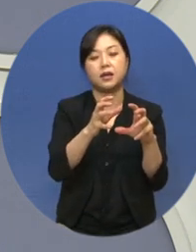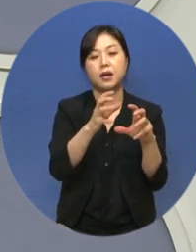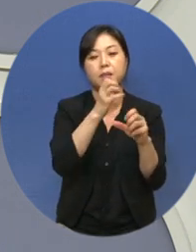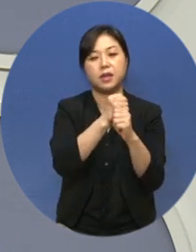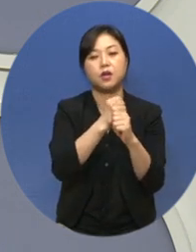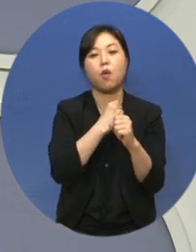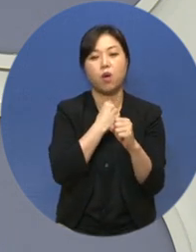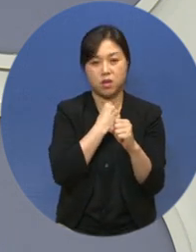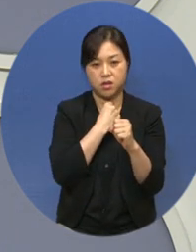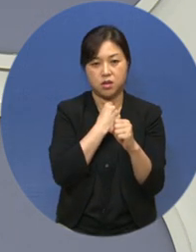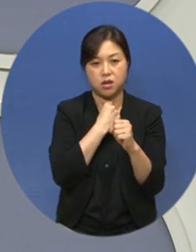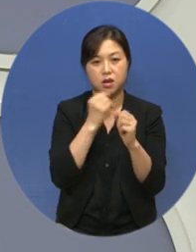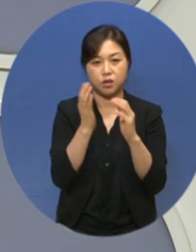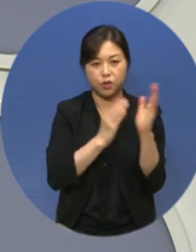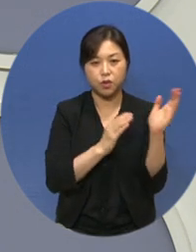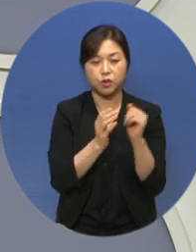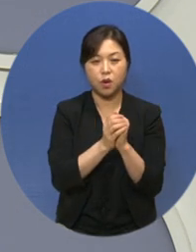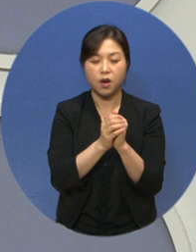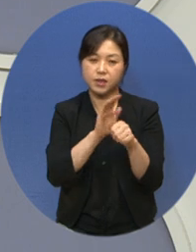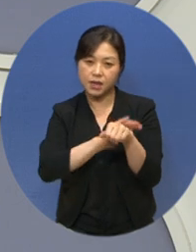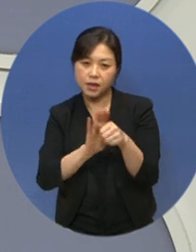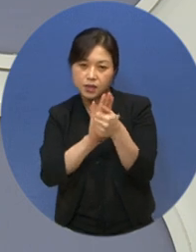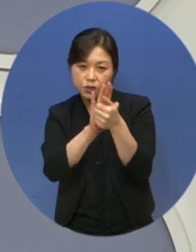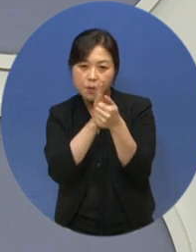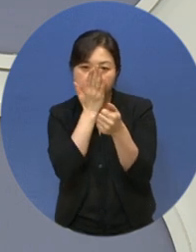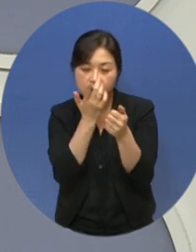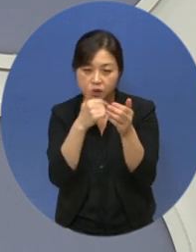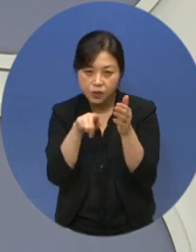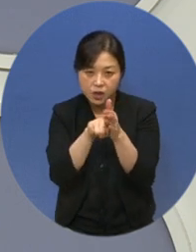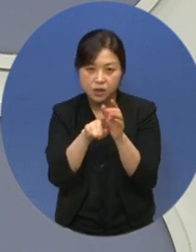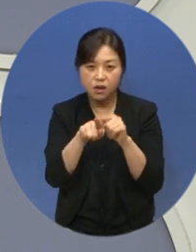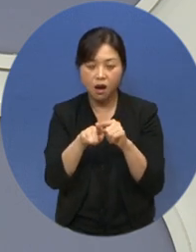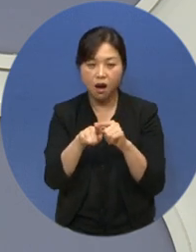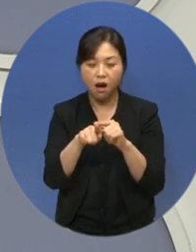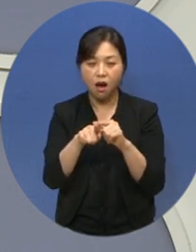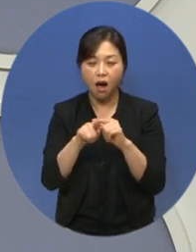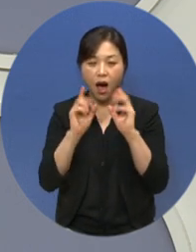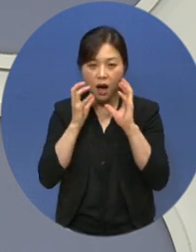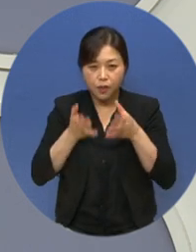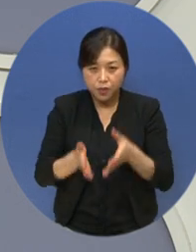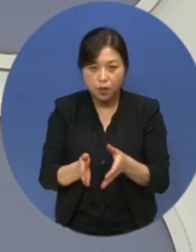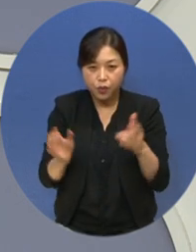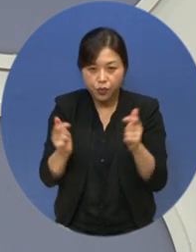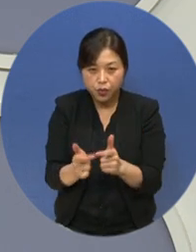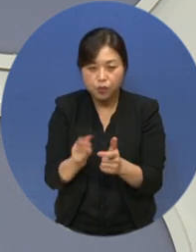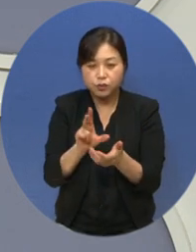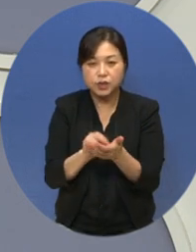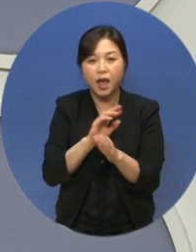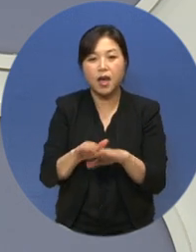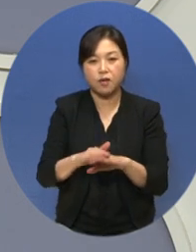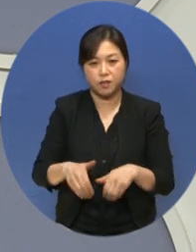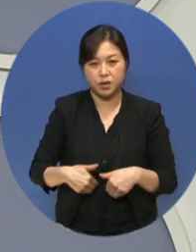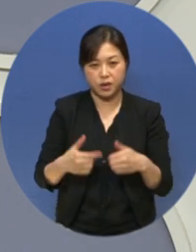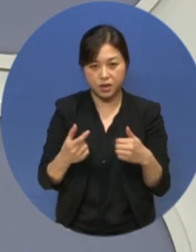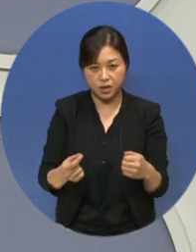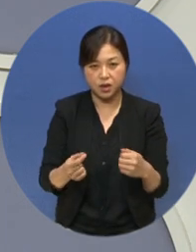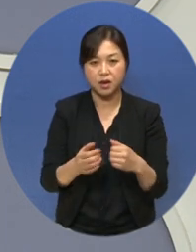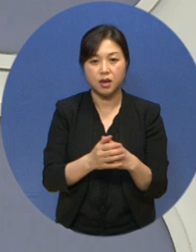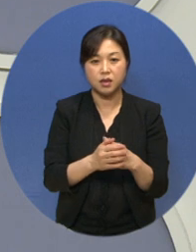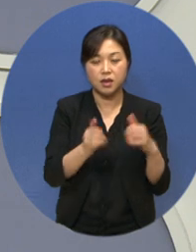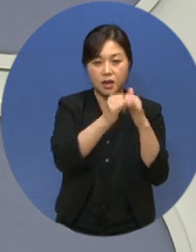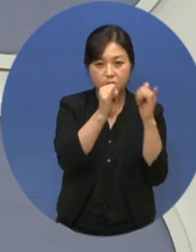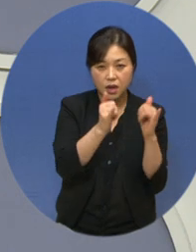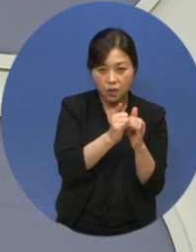구요 또 이런거 잘 뒷받침 해 줘도 저출산 문제 우리가 반드시 풀어내야 되거든요 근데 사이 양극과 고령화 저출산 이